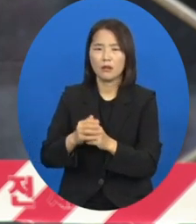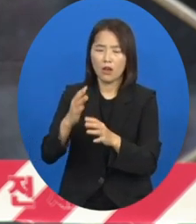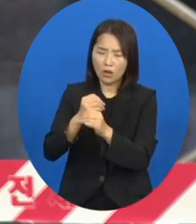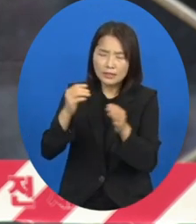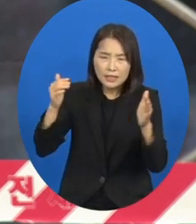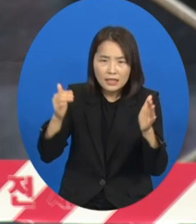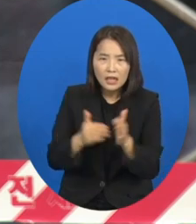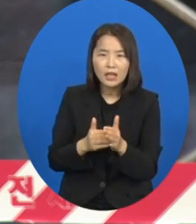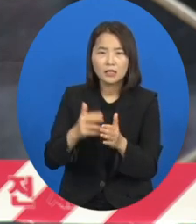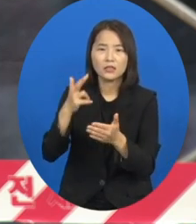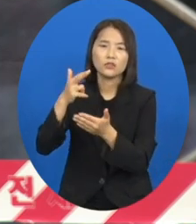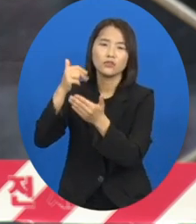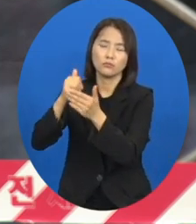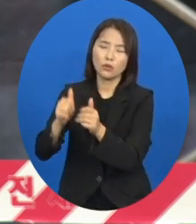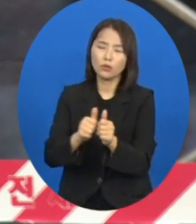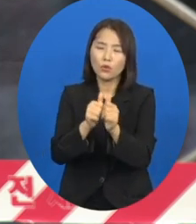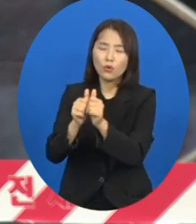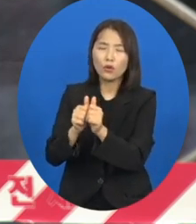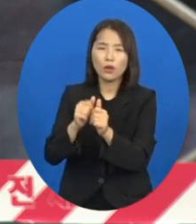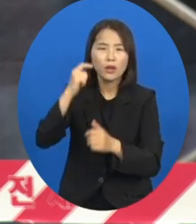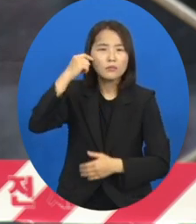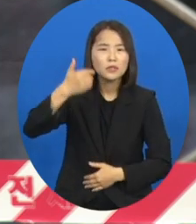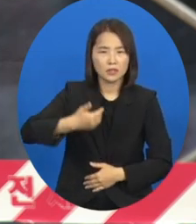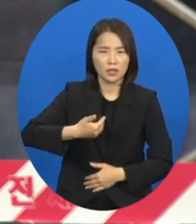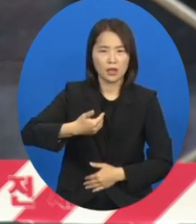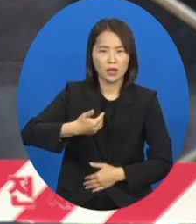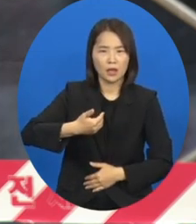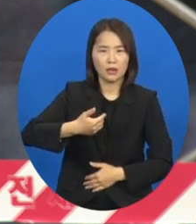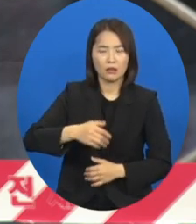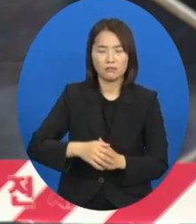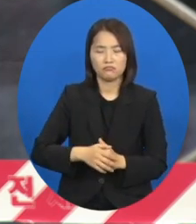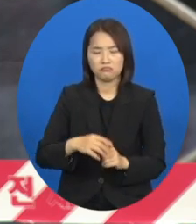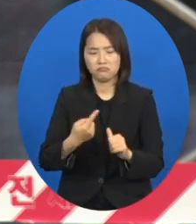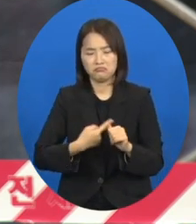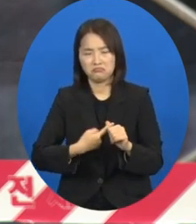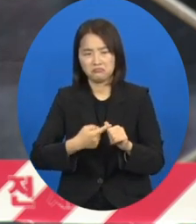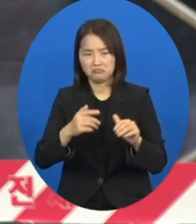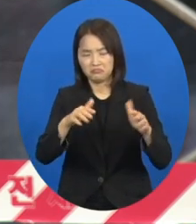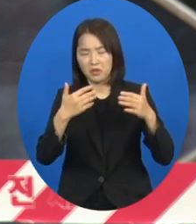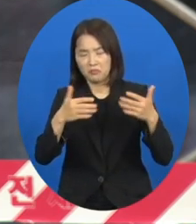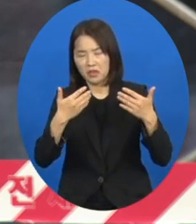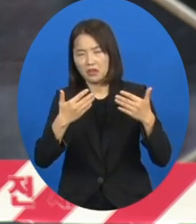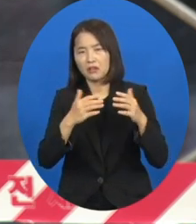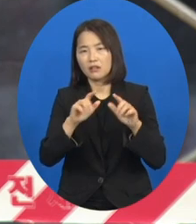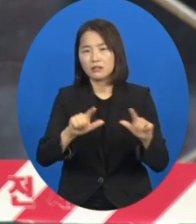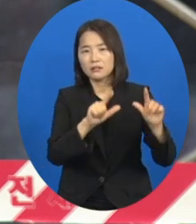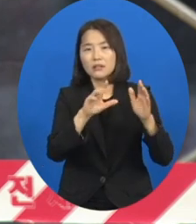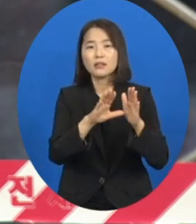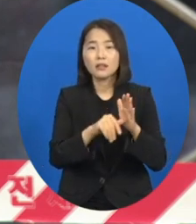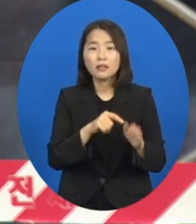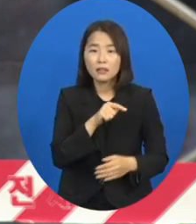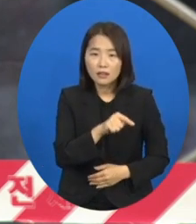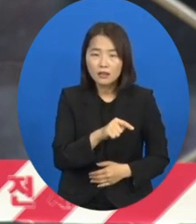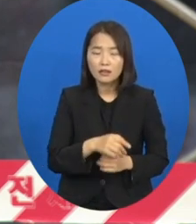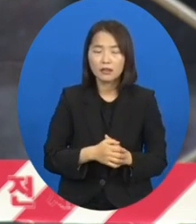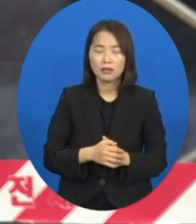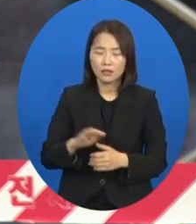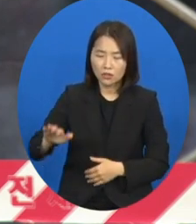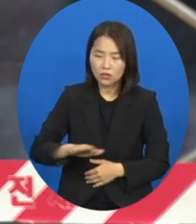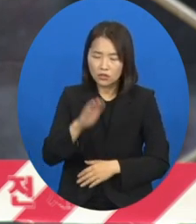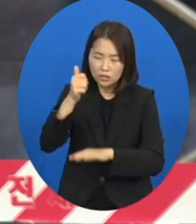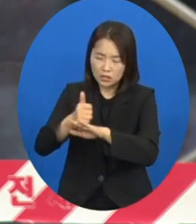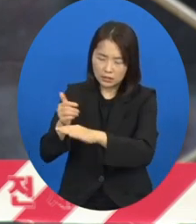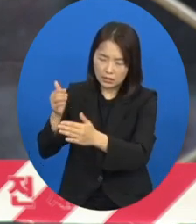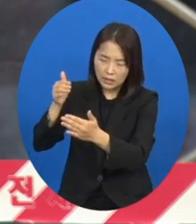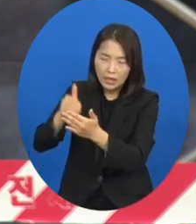언제까지 주님과 동행하느냐라고 비아냥거리고 비판하며 살 때에 우리는 끝까지 이